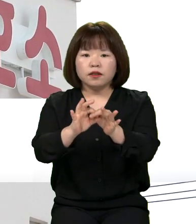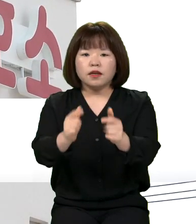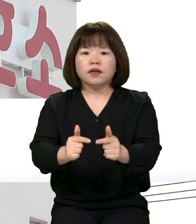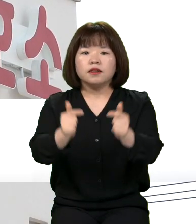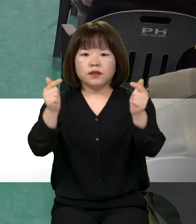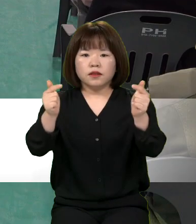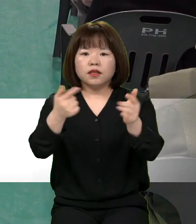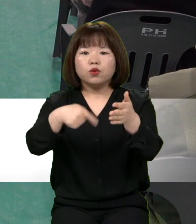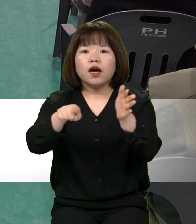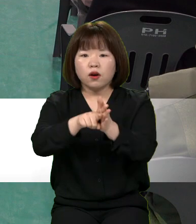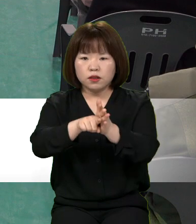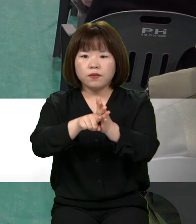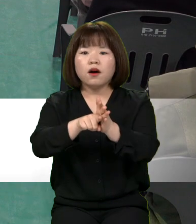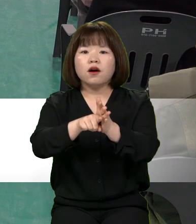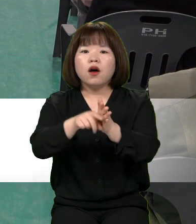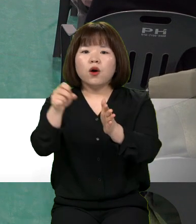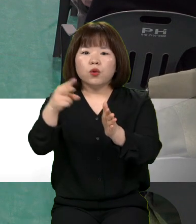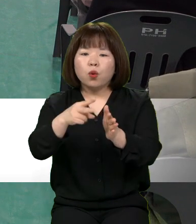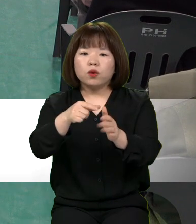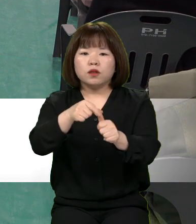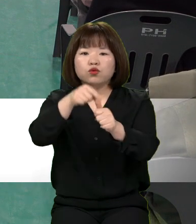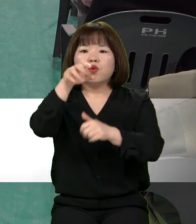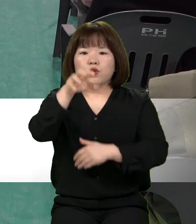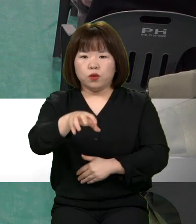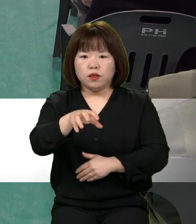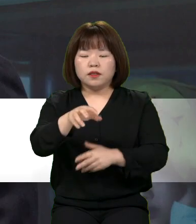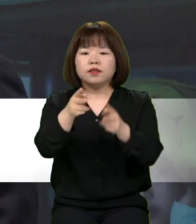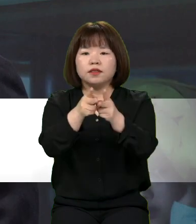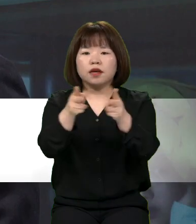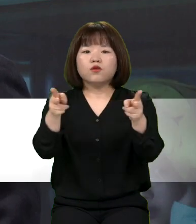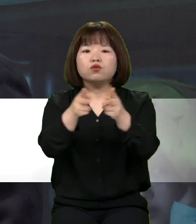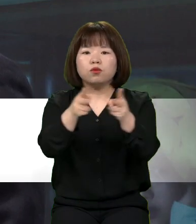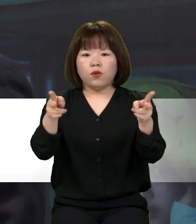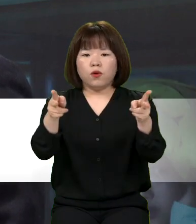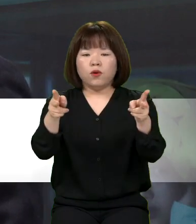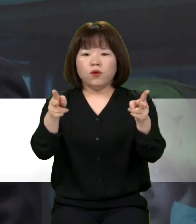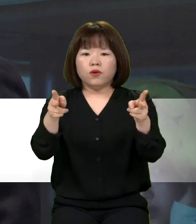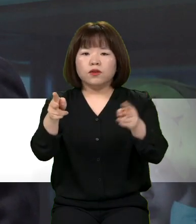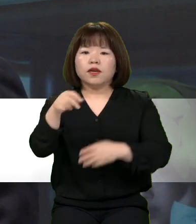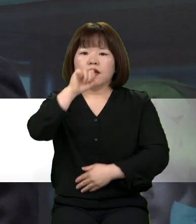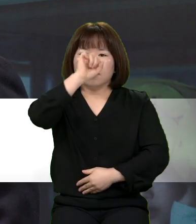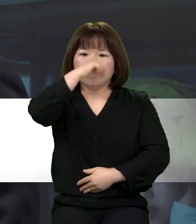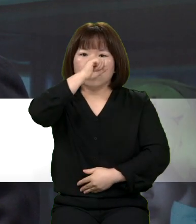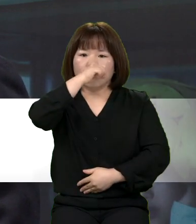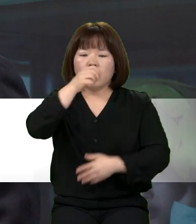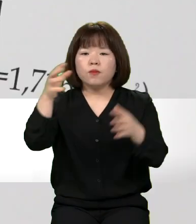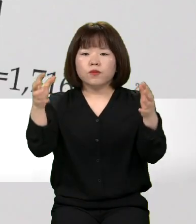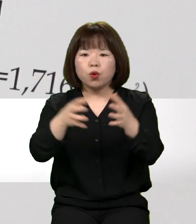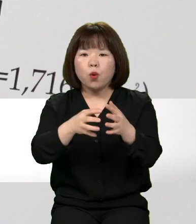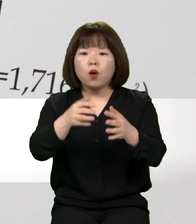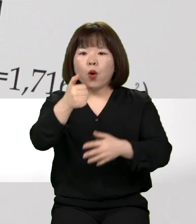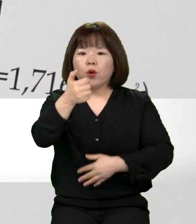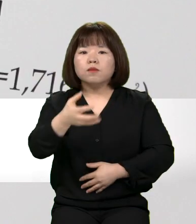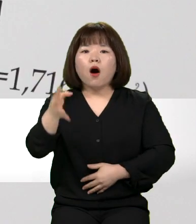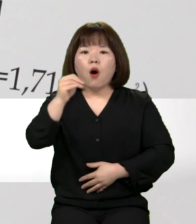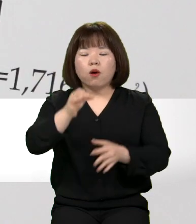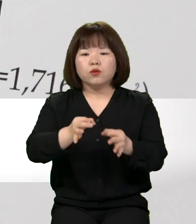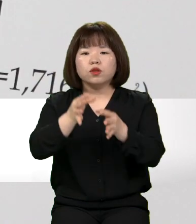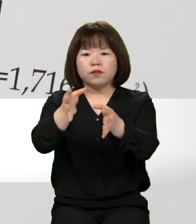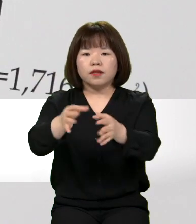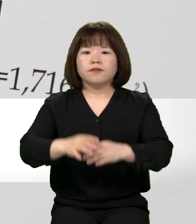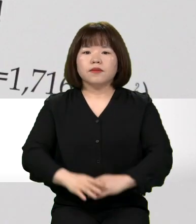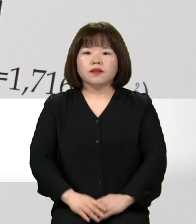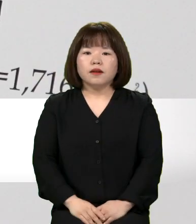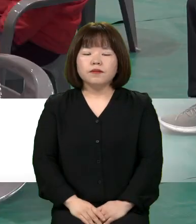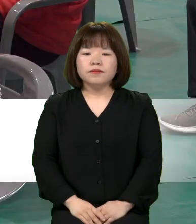사업 의 일원이며 이번에 건립된 흡 다목적 재난구호 손은 지상 2층 규모로 국도비 포함 총 사업비